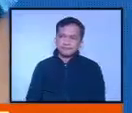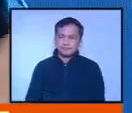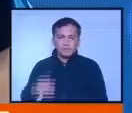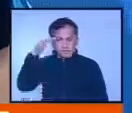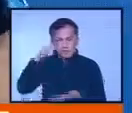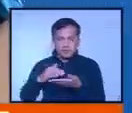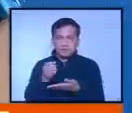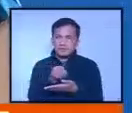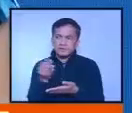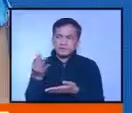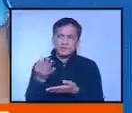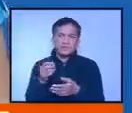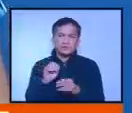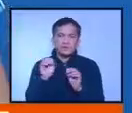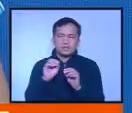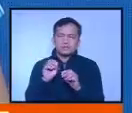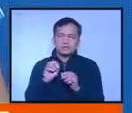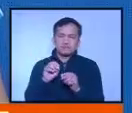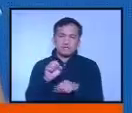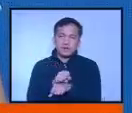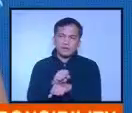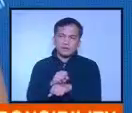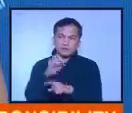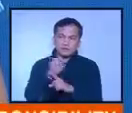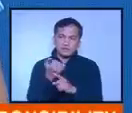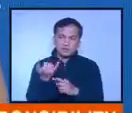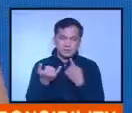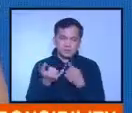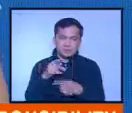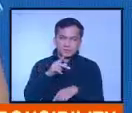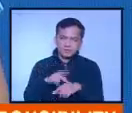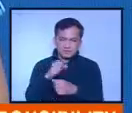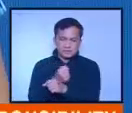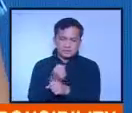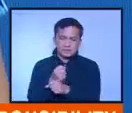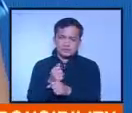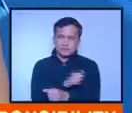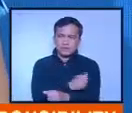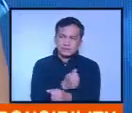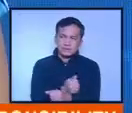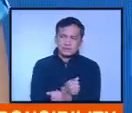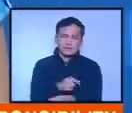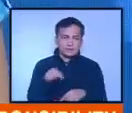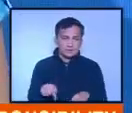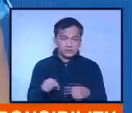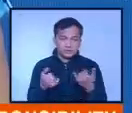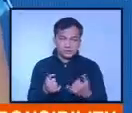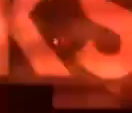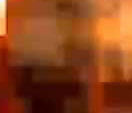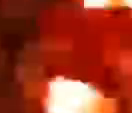Bumaba naman ang bilang ng mga walang trabaho noong Oktubre ayon sa Philippine Statistics Authority.